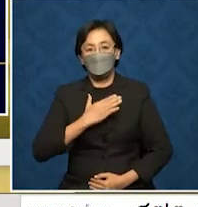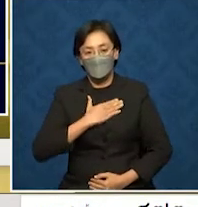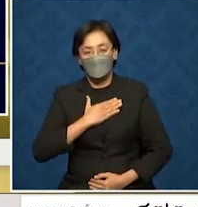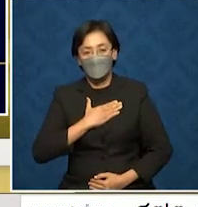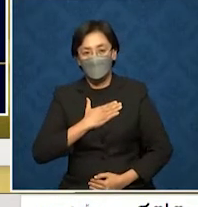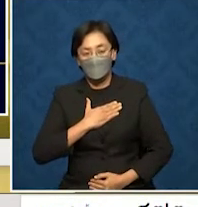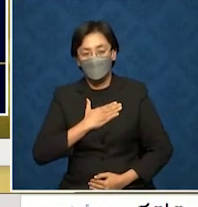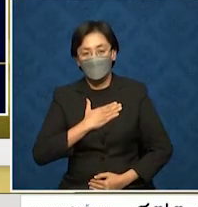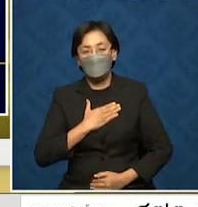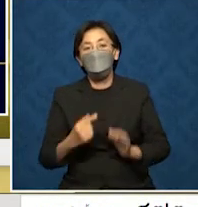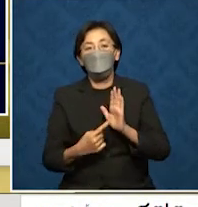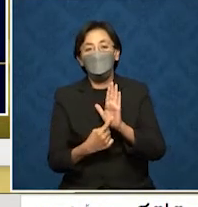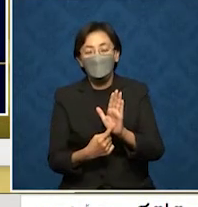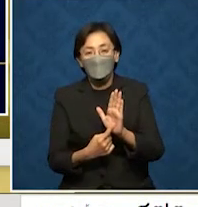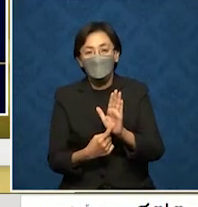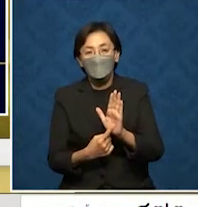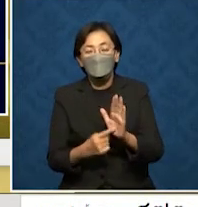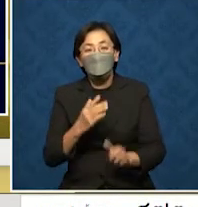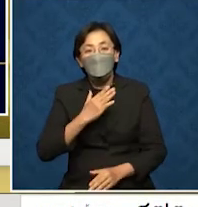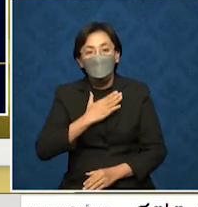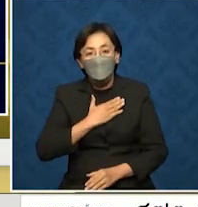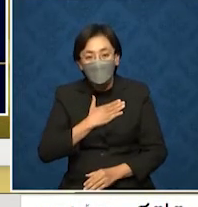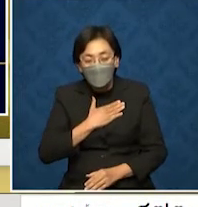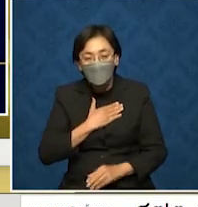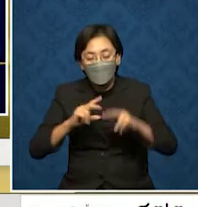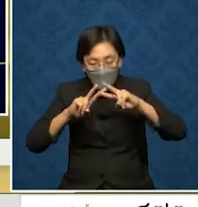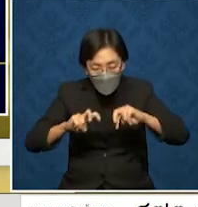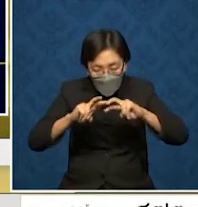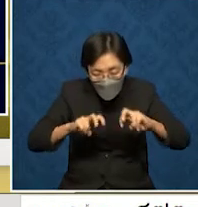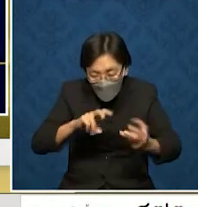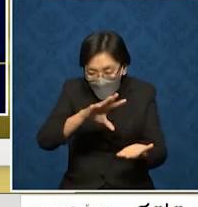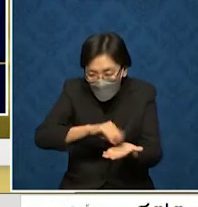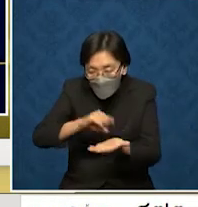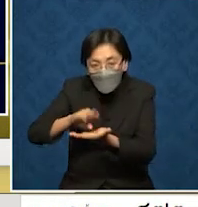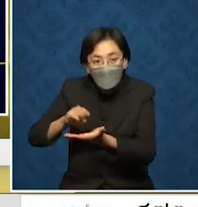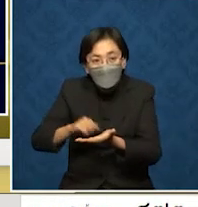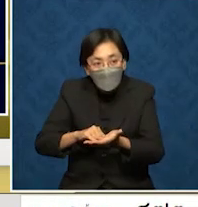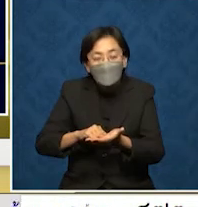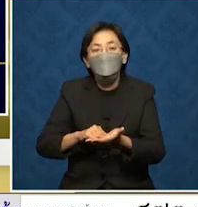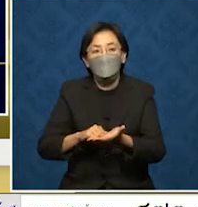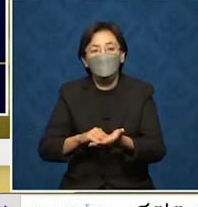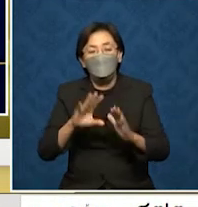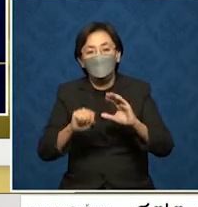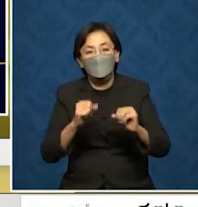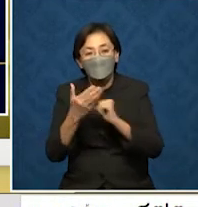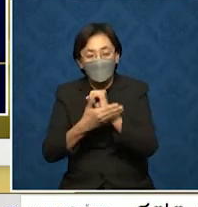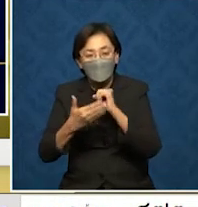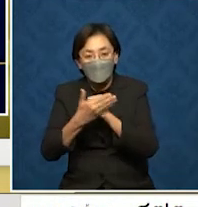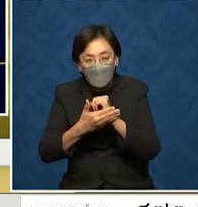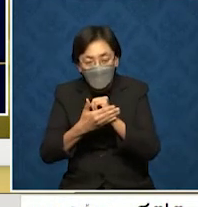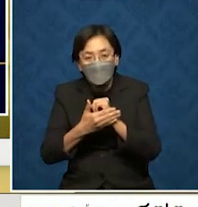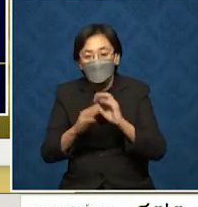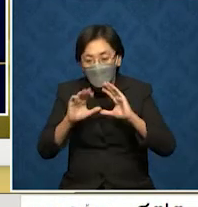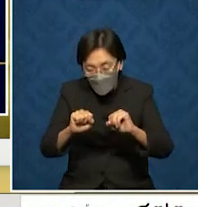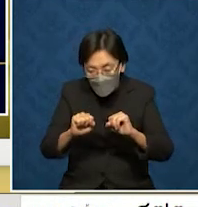ากรณีศึกษาที่เราได้ทำการศึกษาในชุดของภารีปราบยาและได้ขยาย